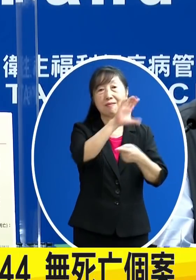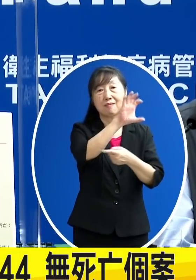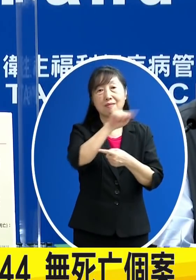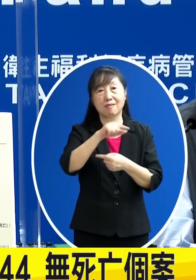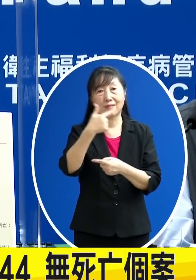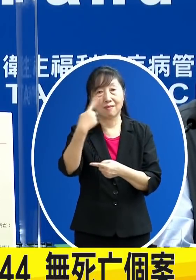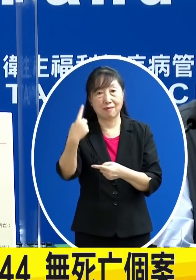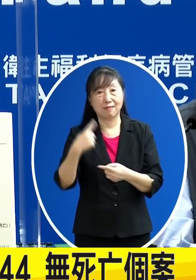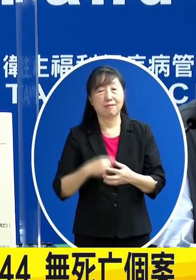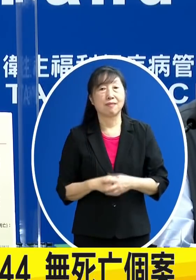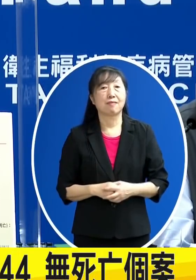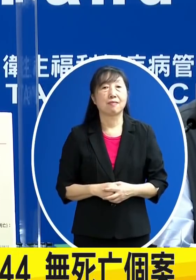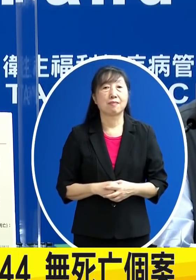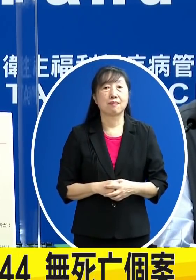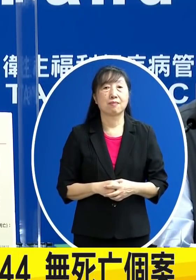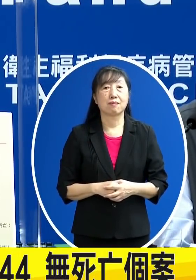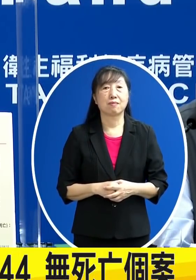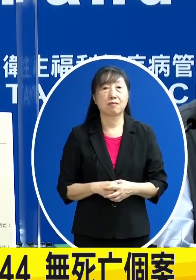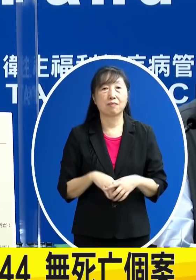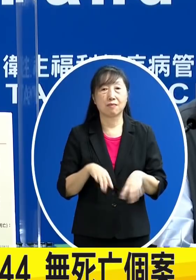99.61%。那这